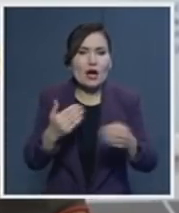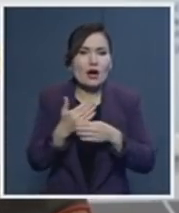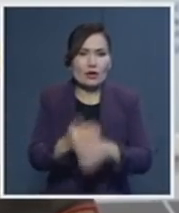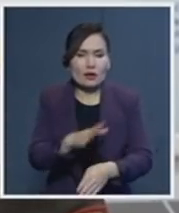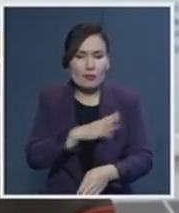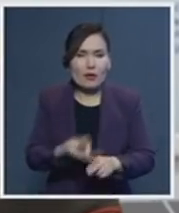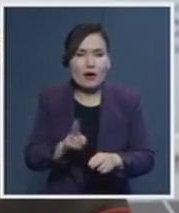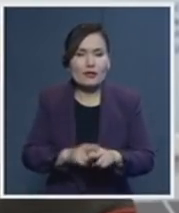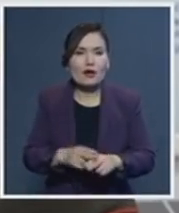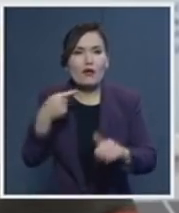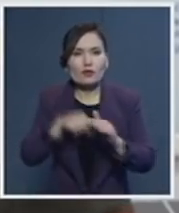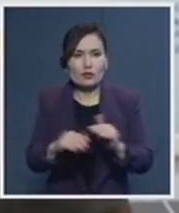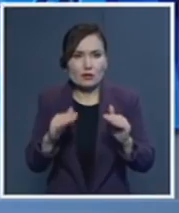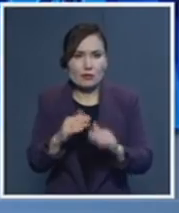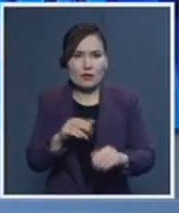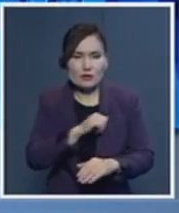үйінде өздері болған.